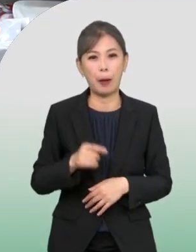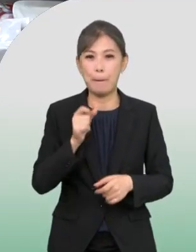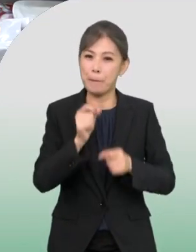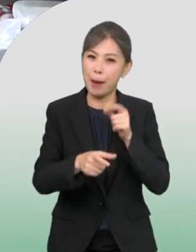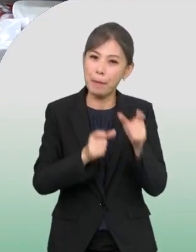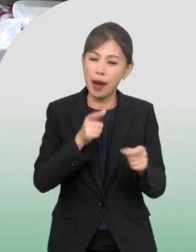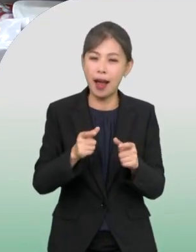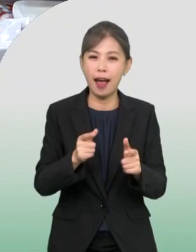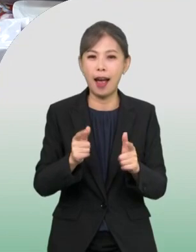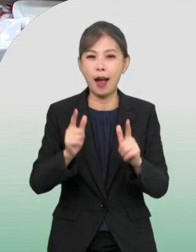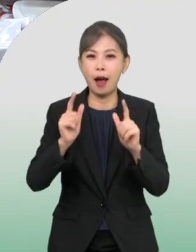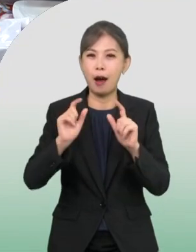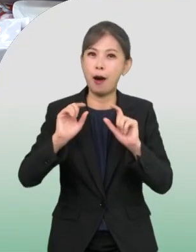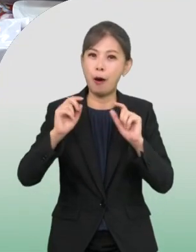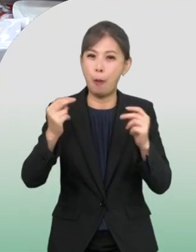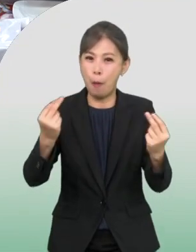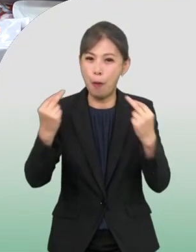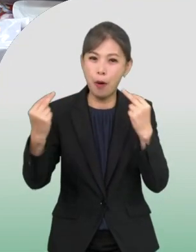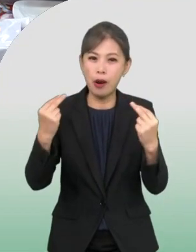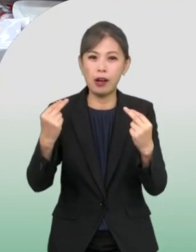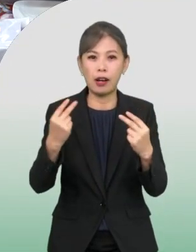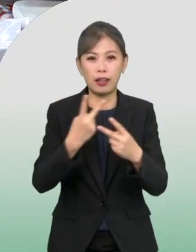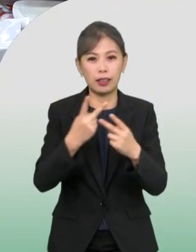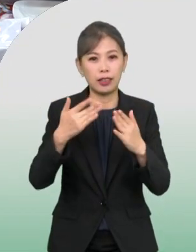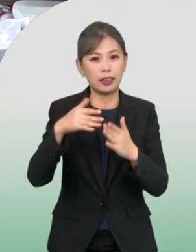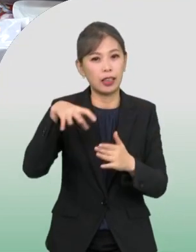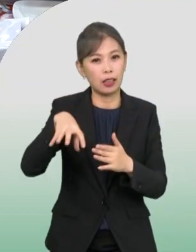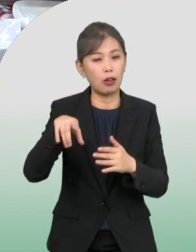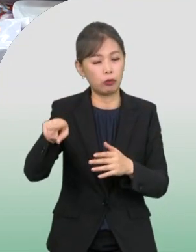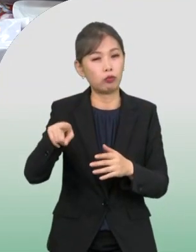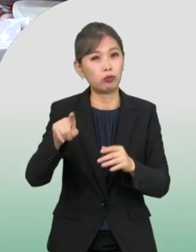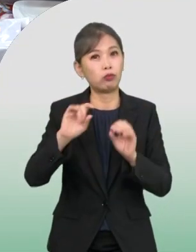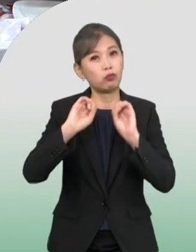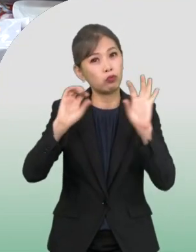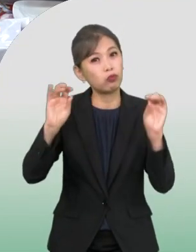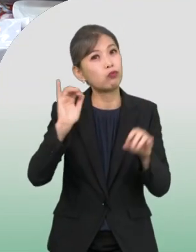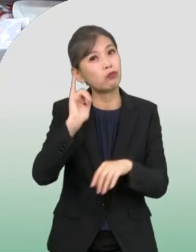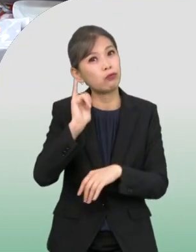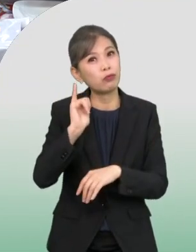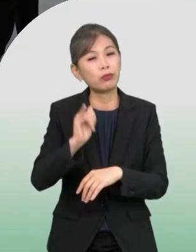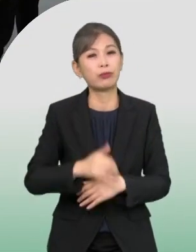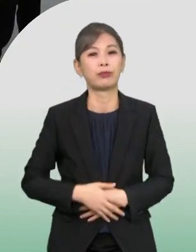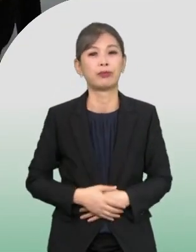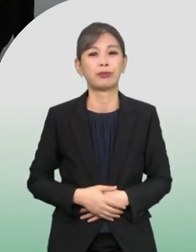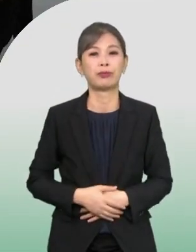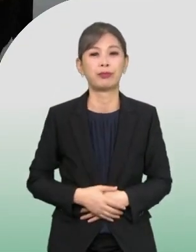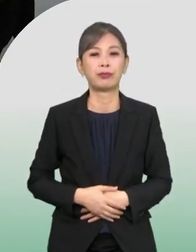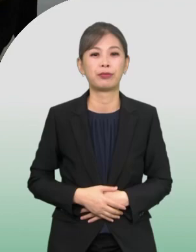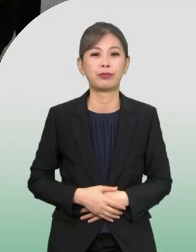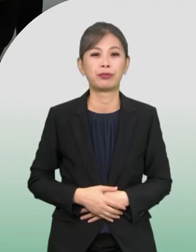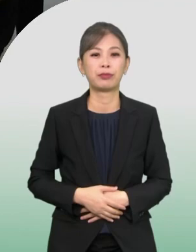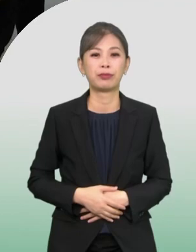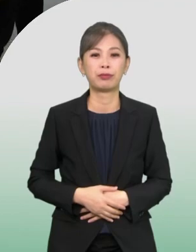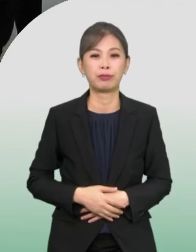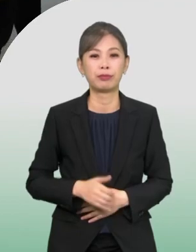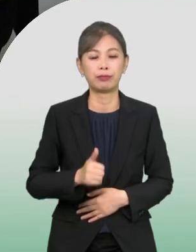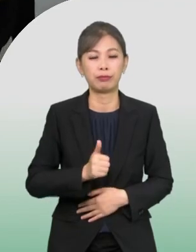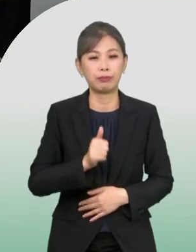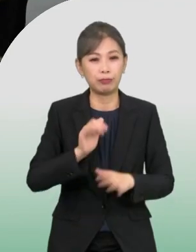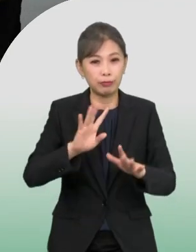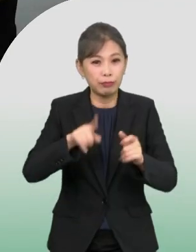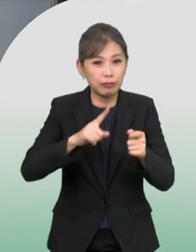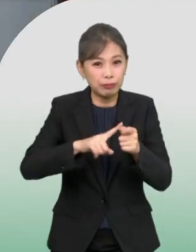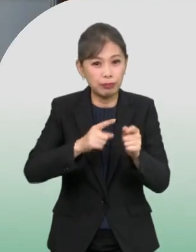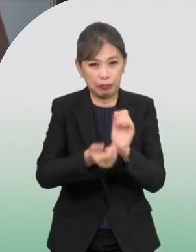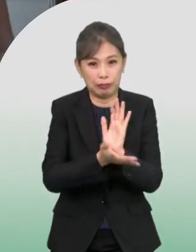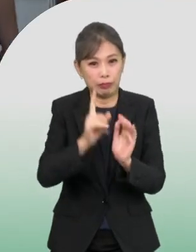或曝光的话，其实客家馆的那个宣传都还不错。 对实际数据来看，今年新年的